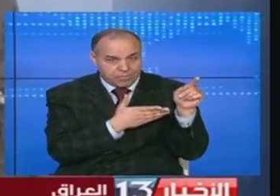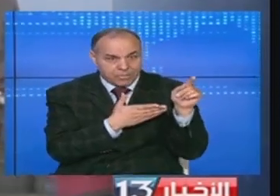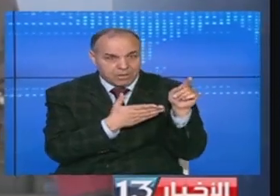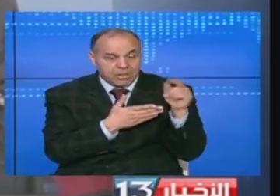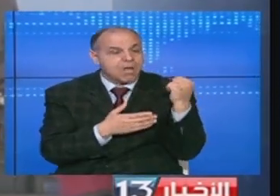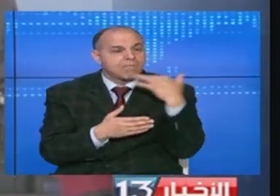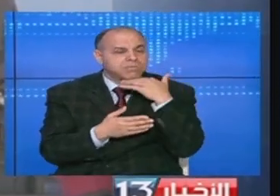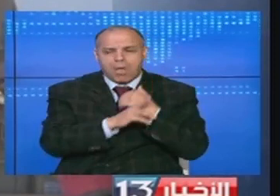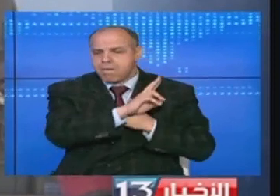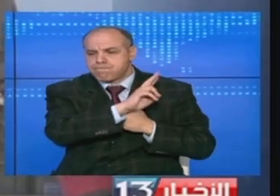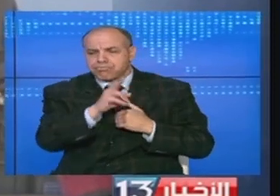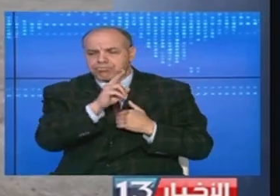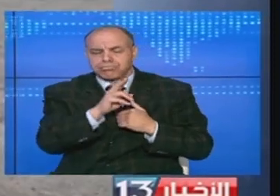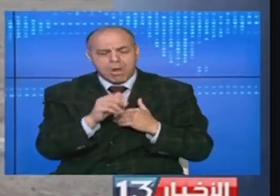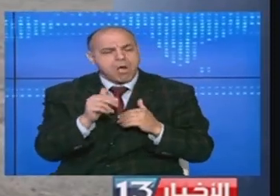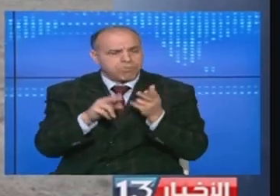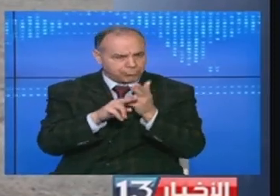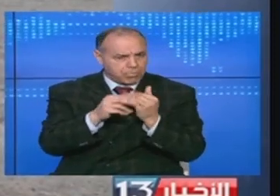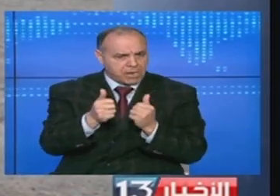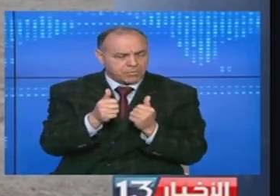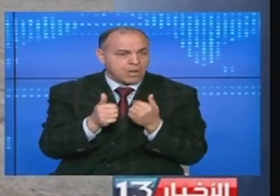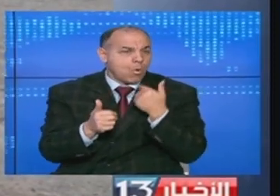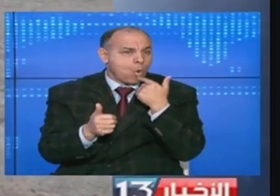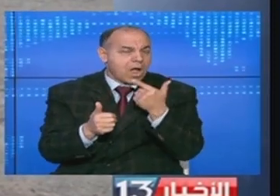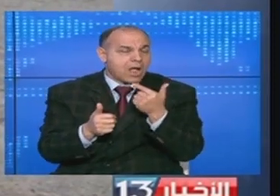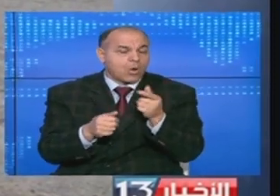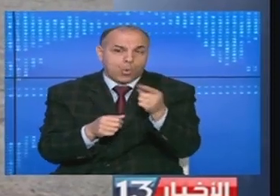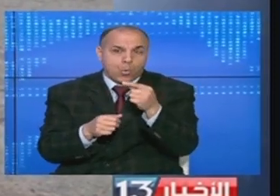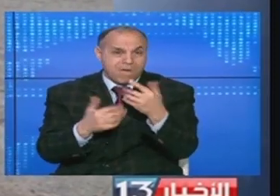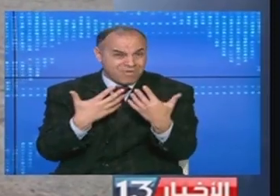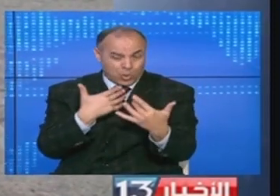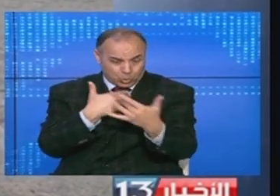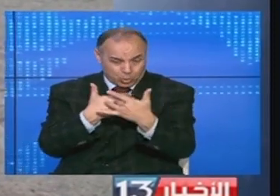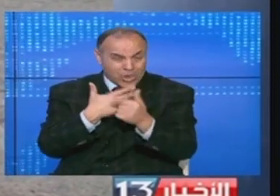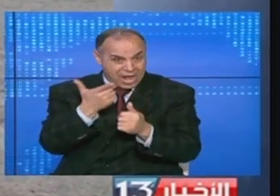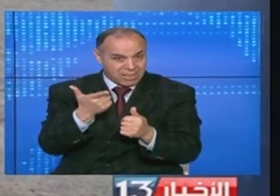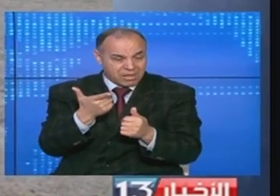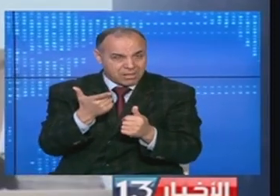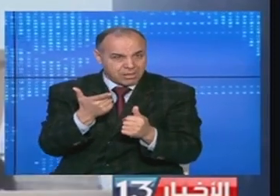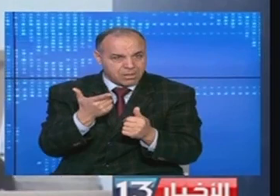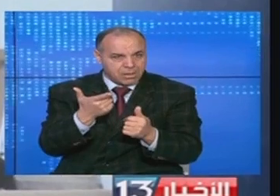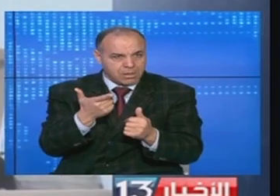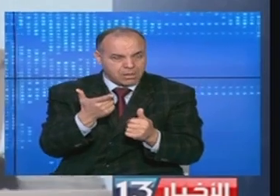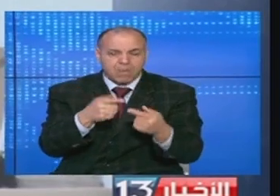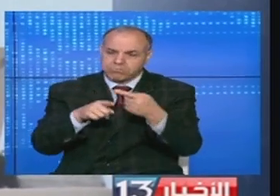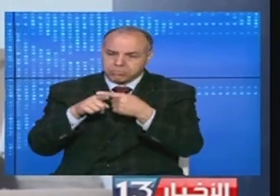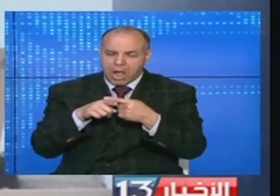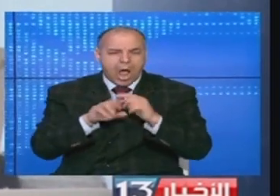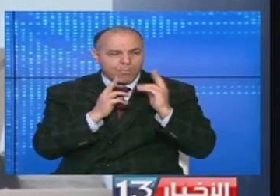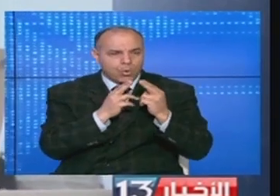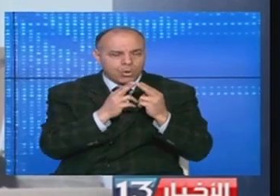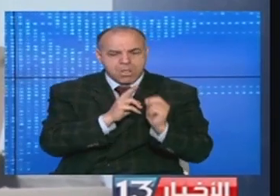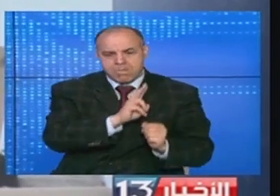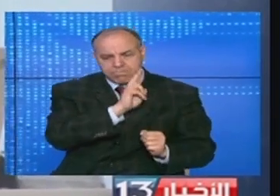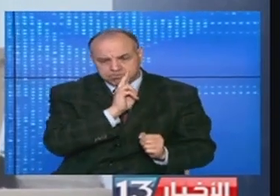سريع وحاسم او متناسبا واضاف ان على كل من يسعى لالحاق الاذى لقوات التحالف ان